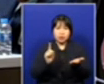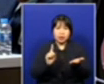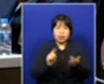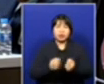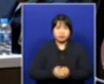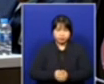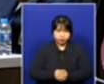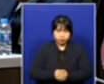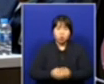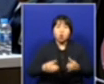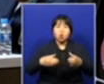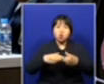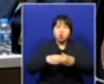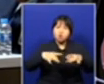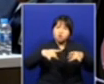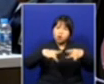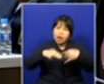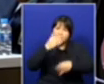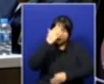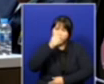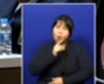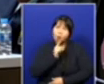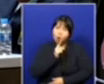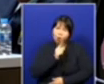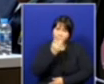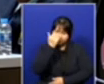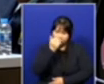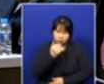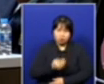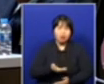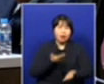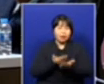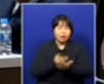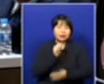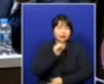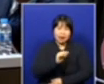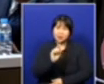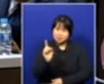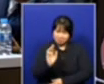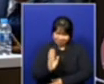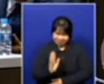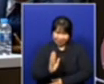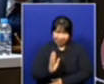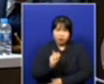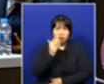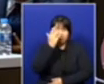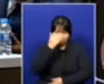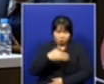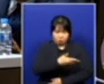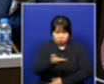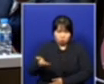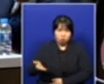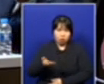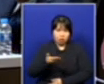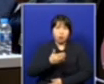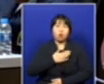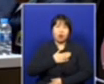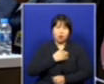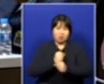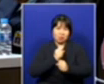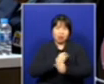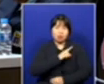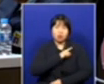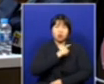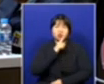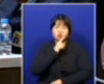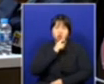คฝ่ายค้านจึงต้องตำหนิติติงเพราะมันไม่ใช่เงินของท่านมันเป็นหน้าที่ของพวกเราถ้าเรายกหัวใจทางการเมืองไม่ชอบ